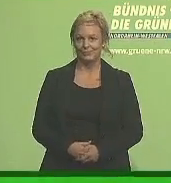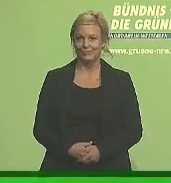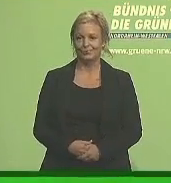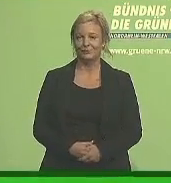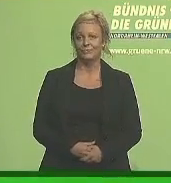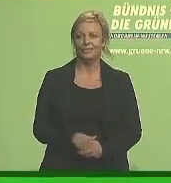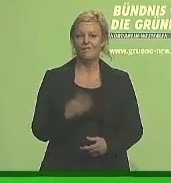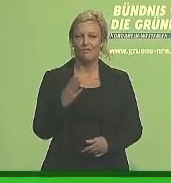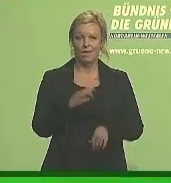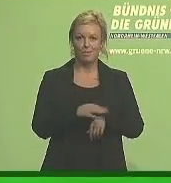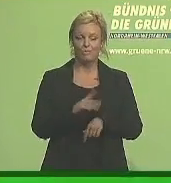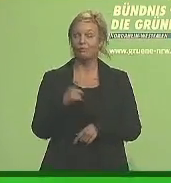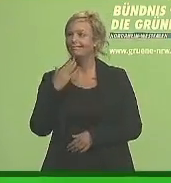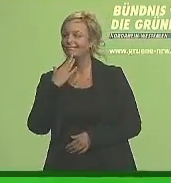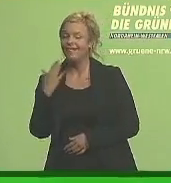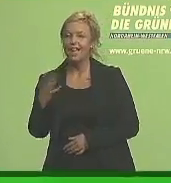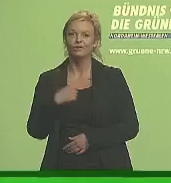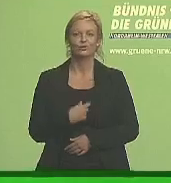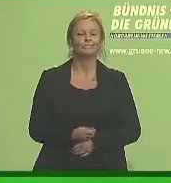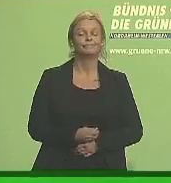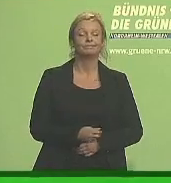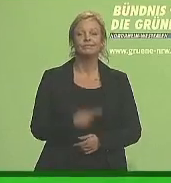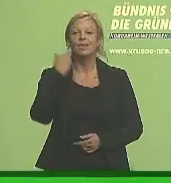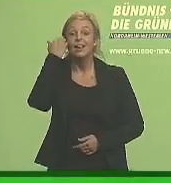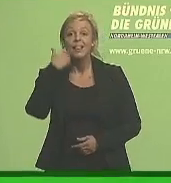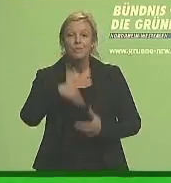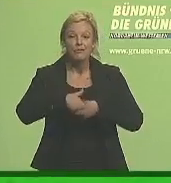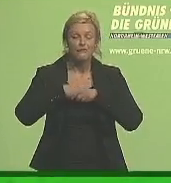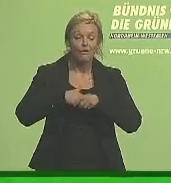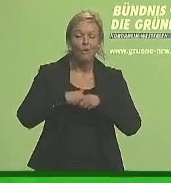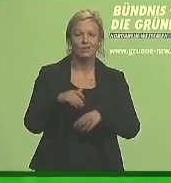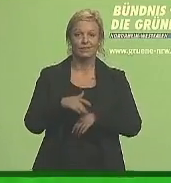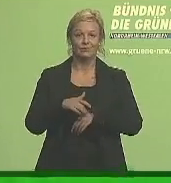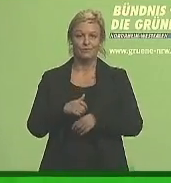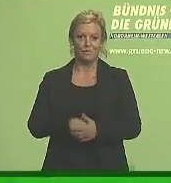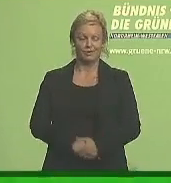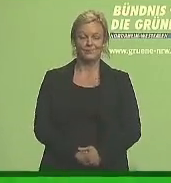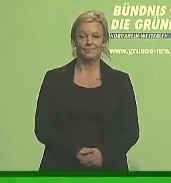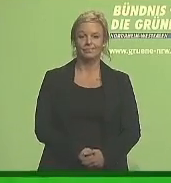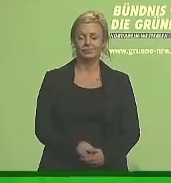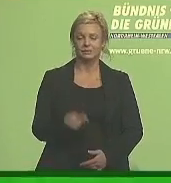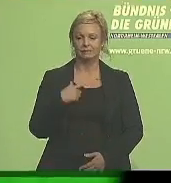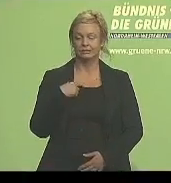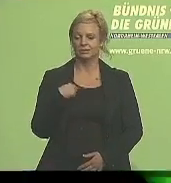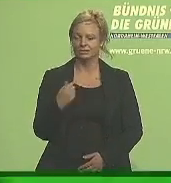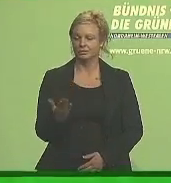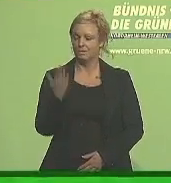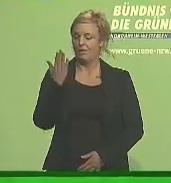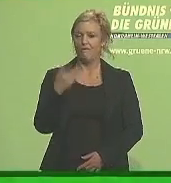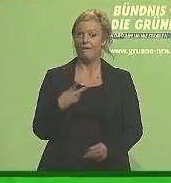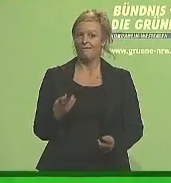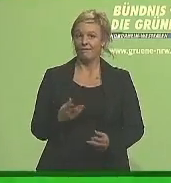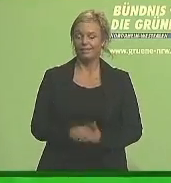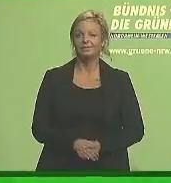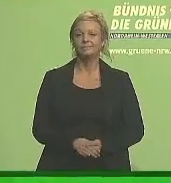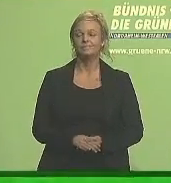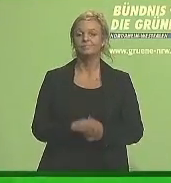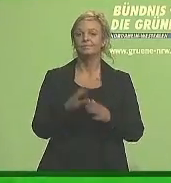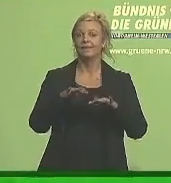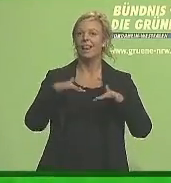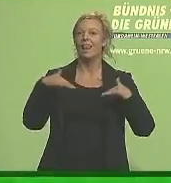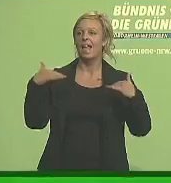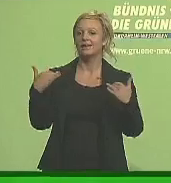Ja, danke schön, Josefine. Liebe Freundinnen und Freunde, ich habe eine Entdeckung gemacht. Im Landtag, da gibt